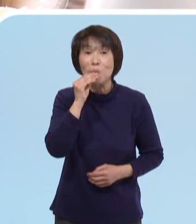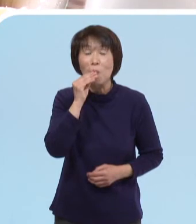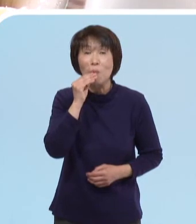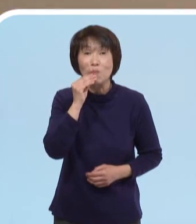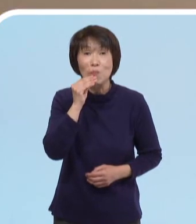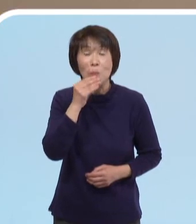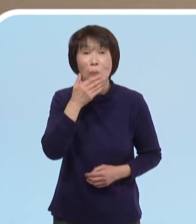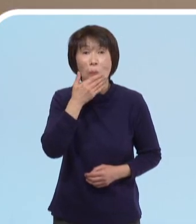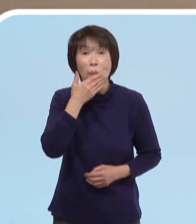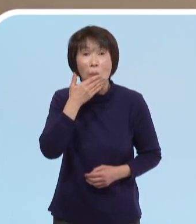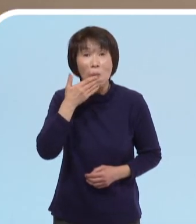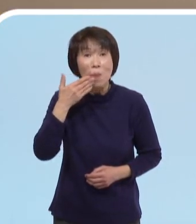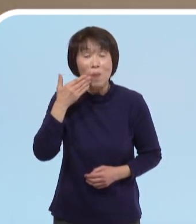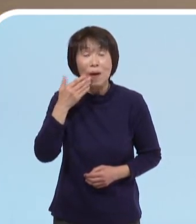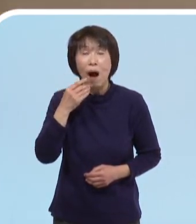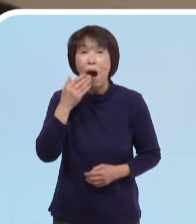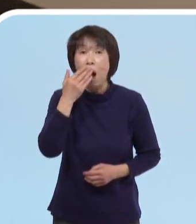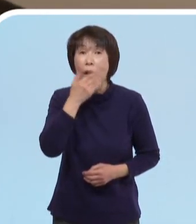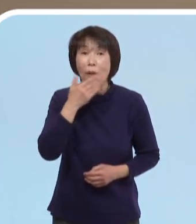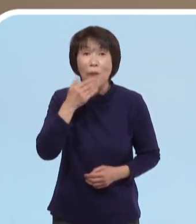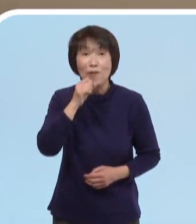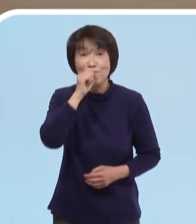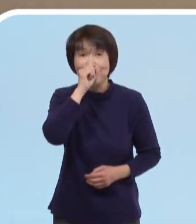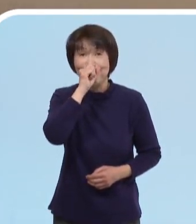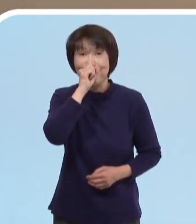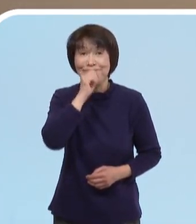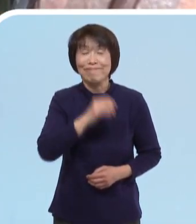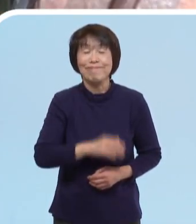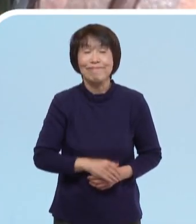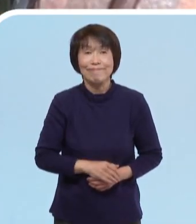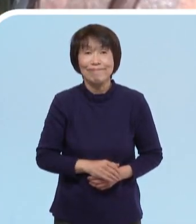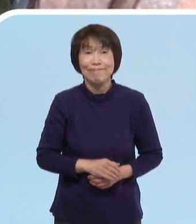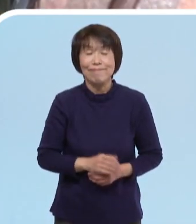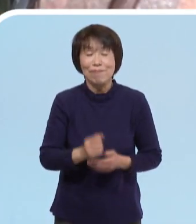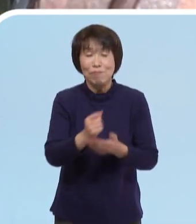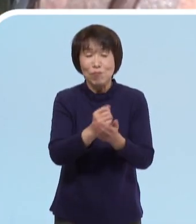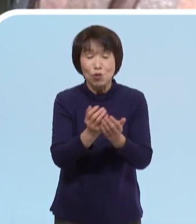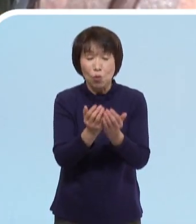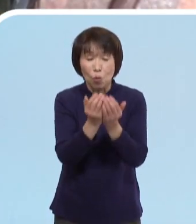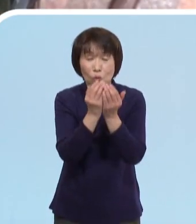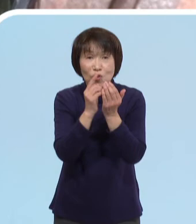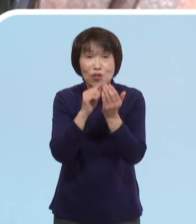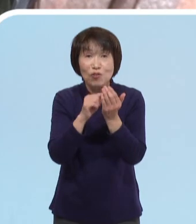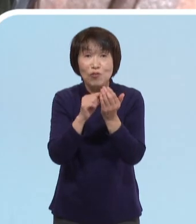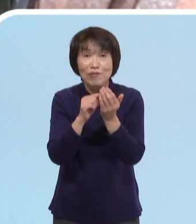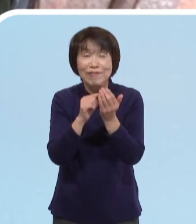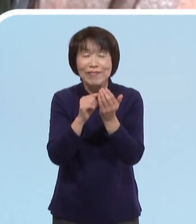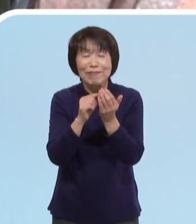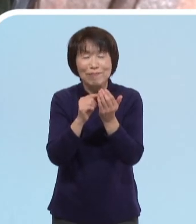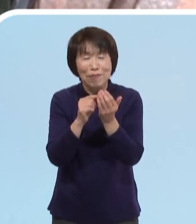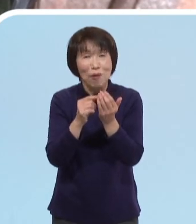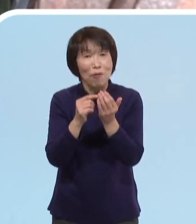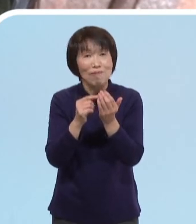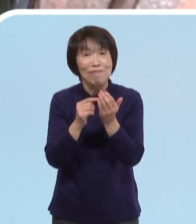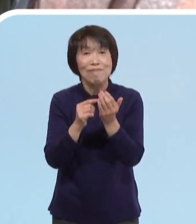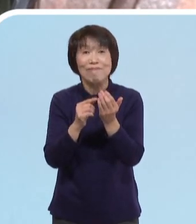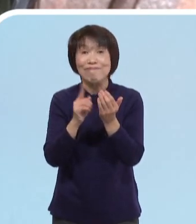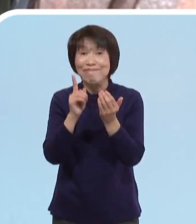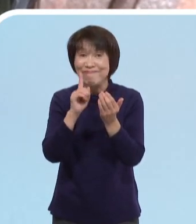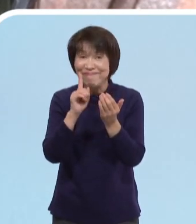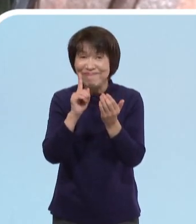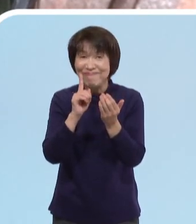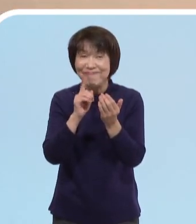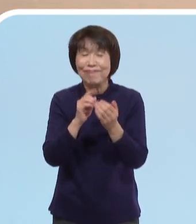感じで、ちょっといいですね、はい、なんか甘みがすごい。 そして味噌汁にもお店のこだわり